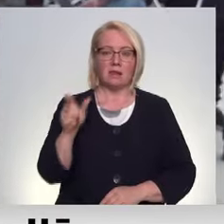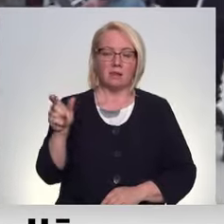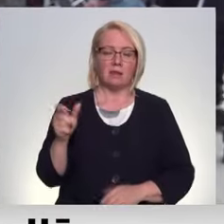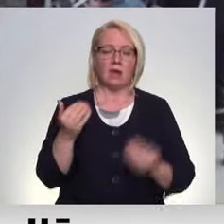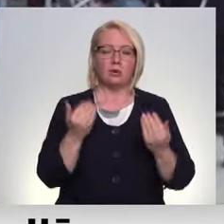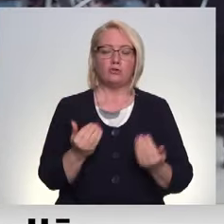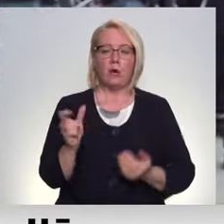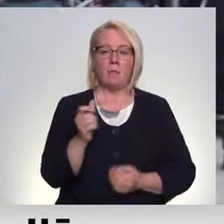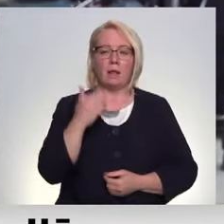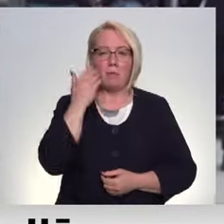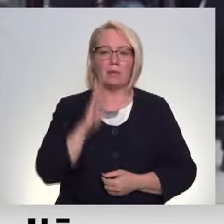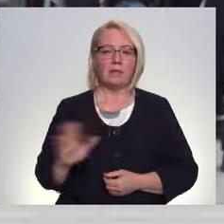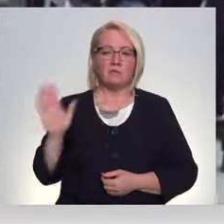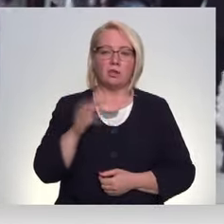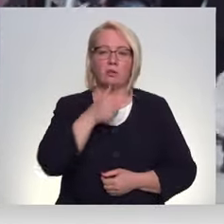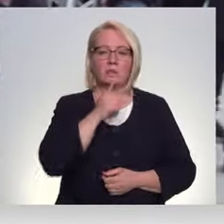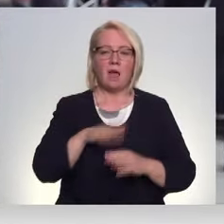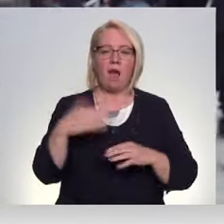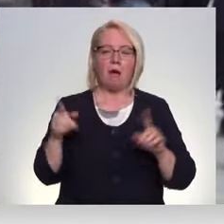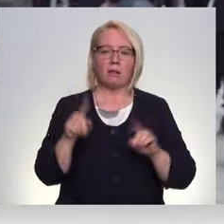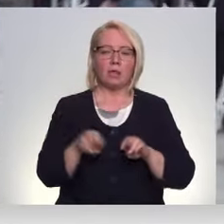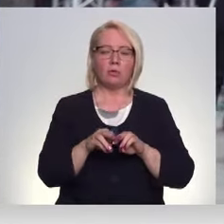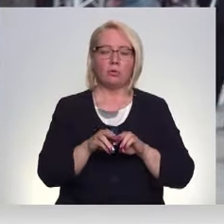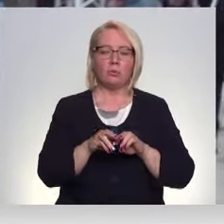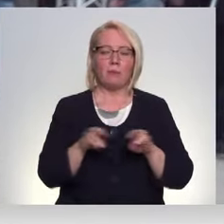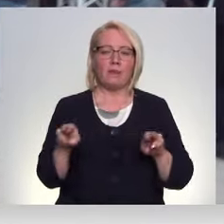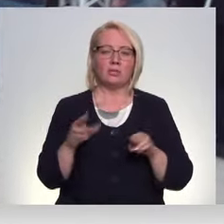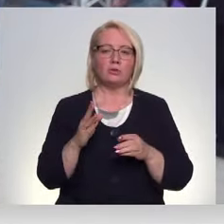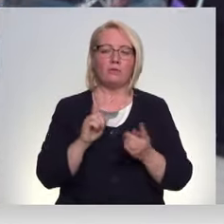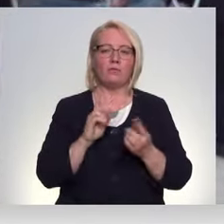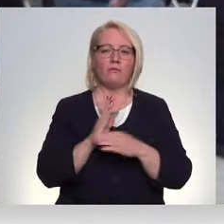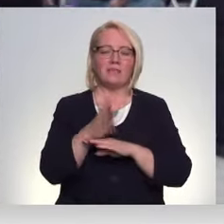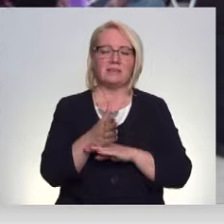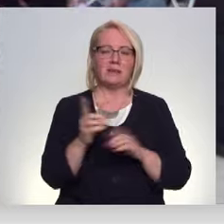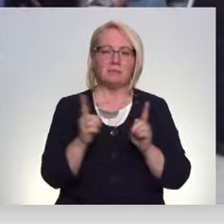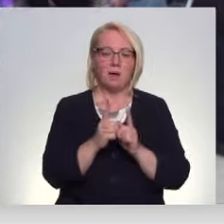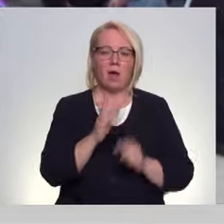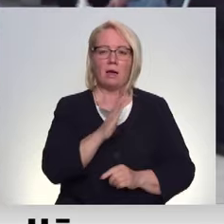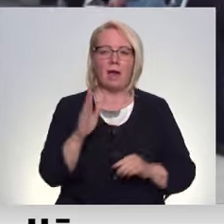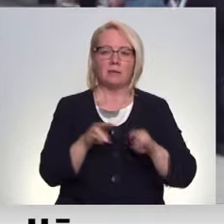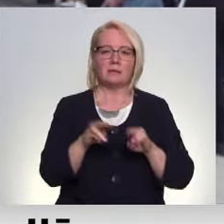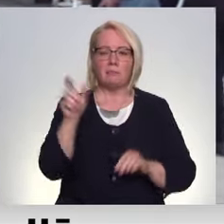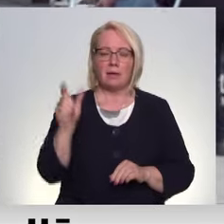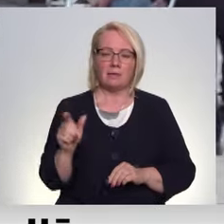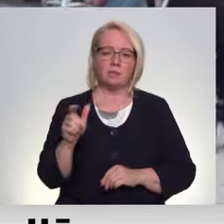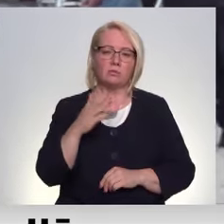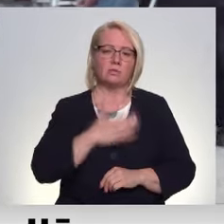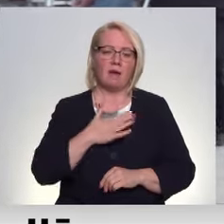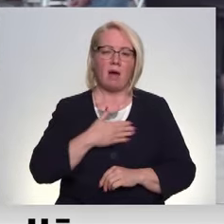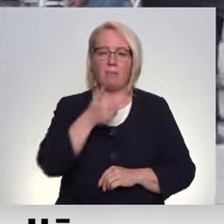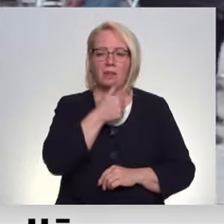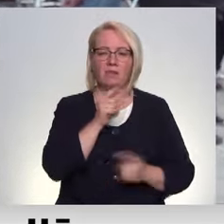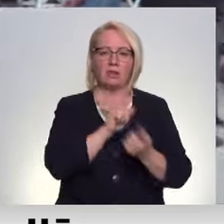šobrīd Baltijas valstu un Islandes ārlietu ministru vizītes tā kopīgā daļa ir noslēgusies, un katrs ministrs ir devies uz kādām savām individuālajām